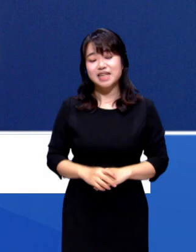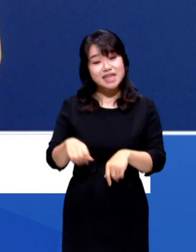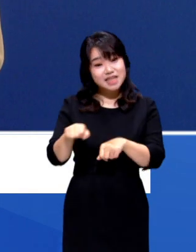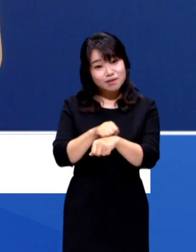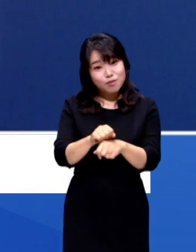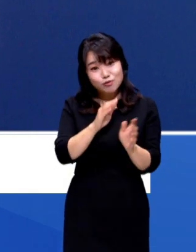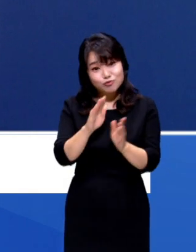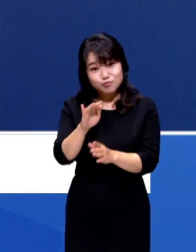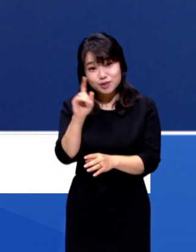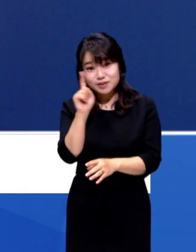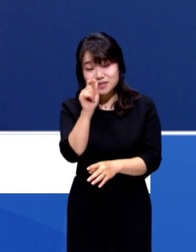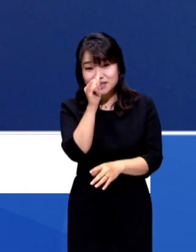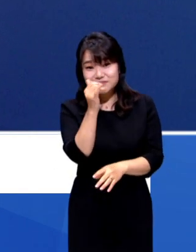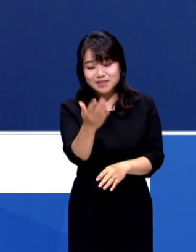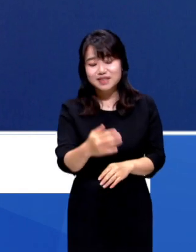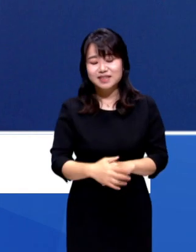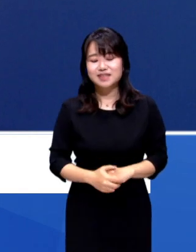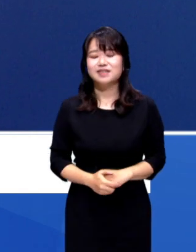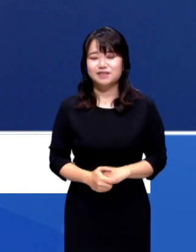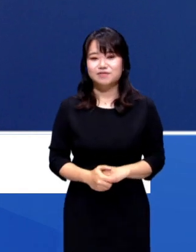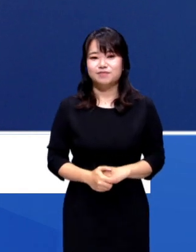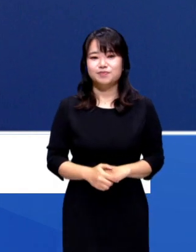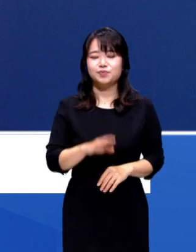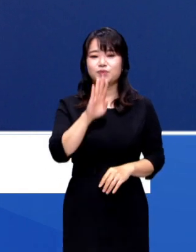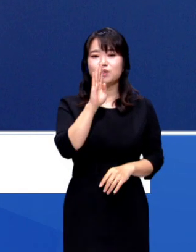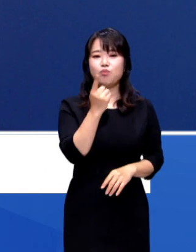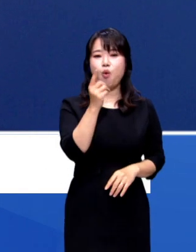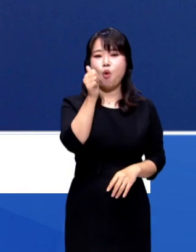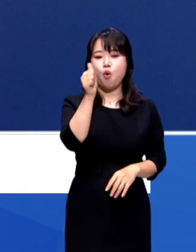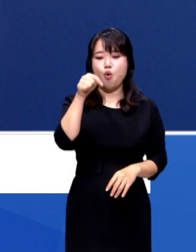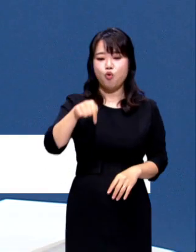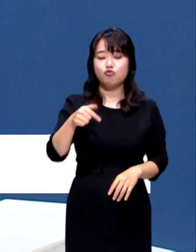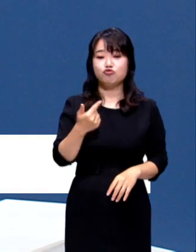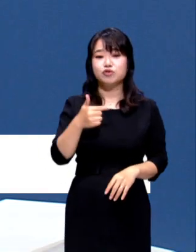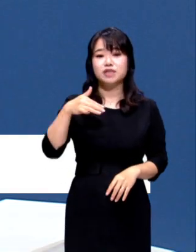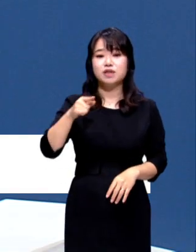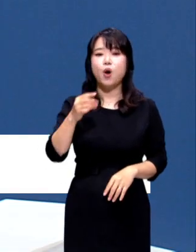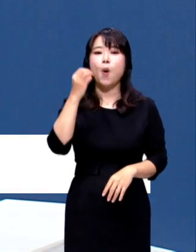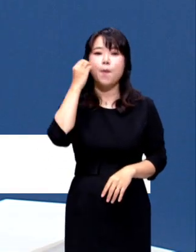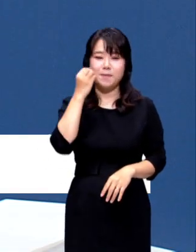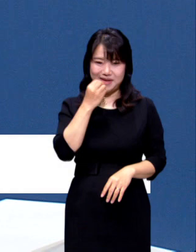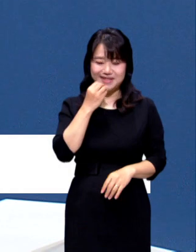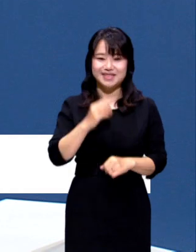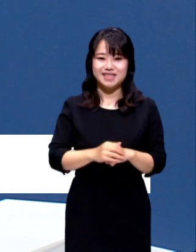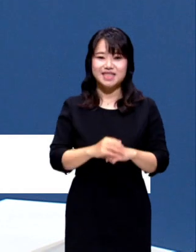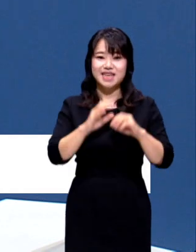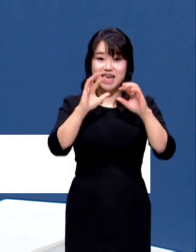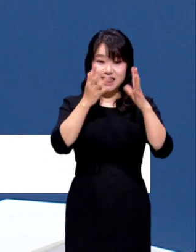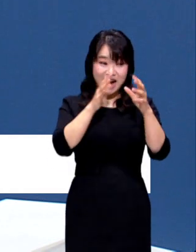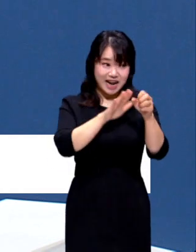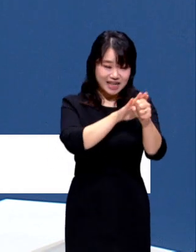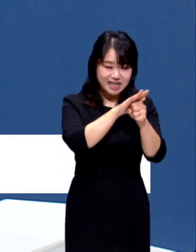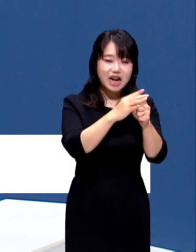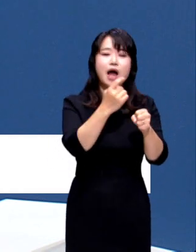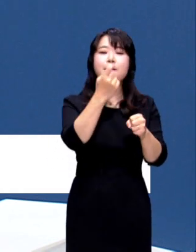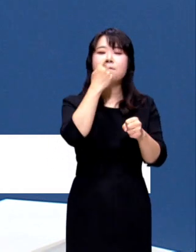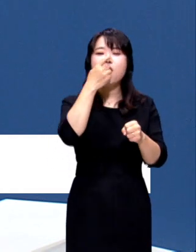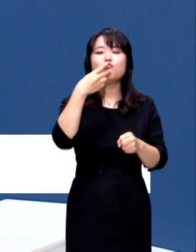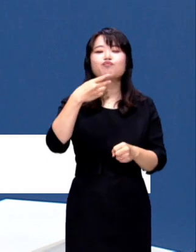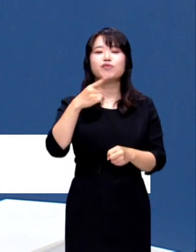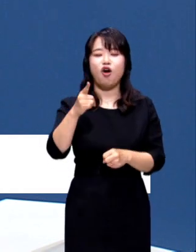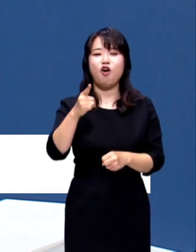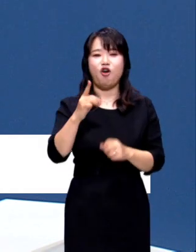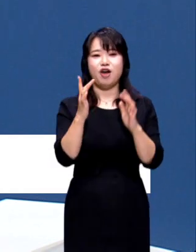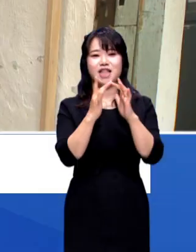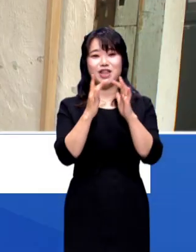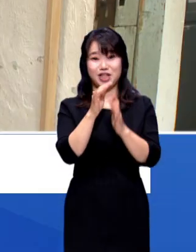특별히 또 준비하신 게 있으시죠? 국가보훈처 홈페이지에 가시면은 네. 나라사랑 배움터라는 예, 그 사이트가